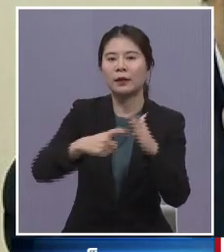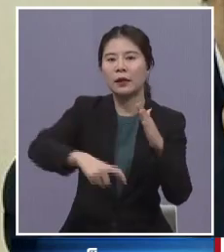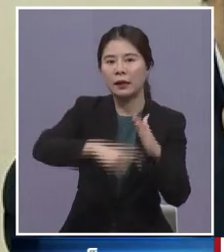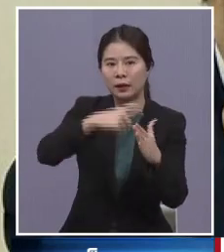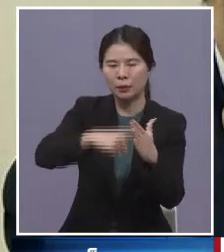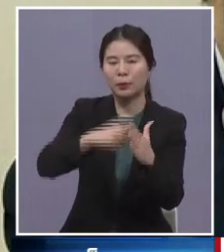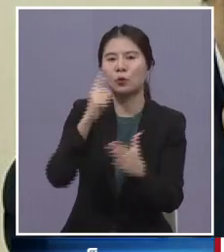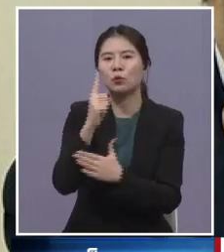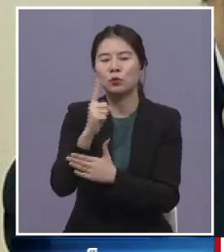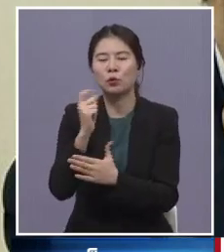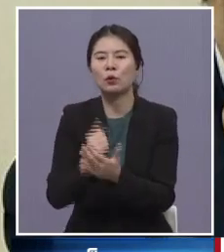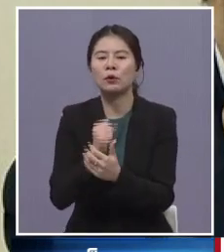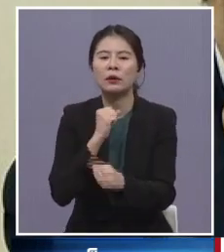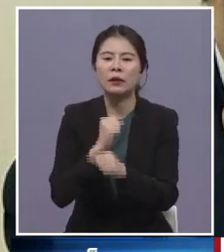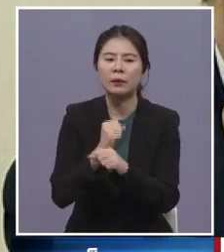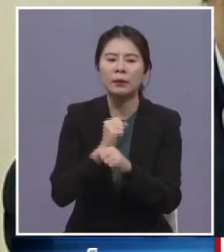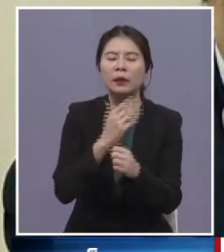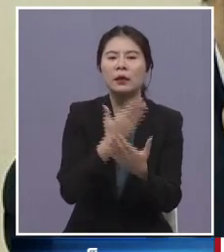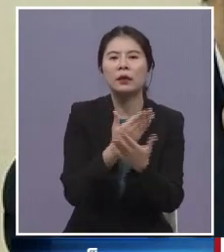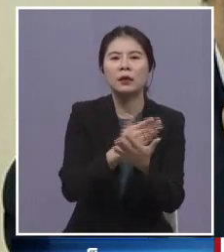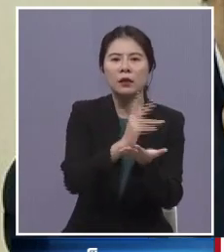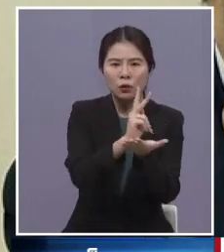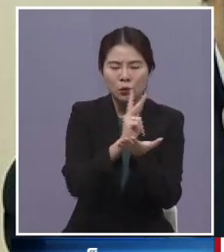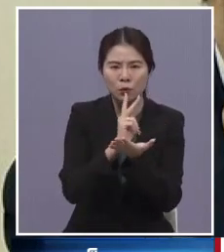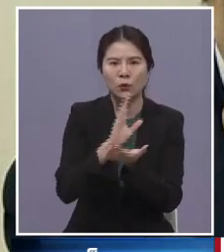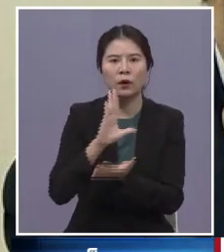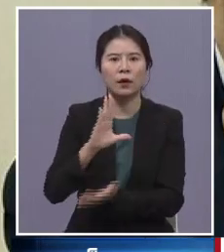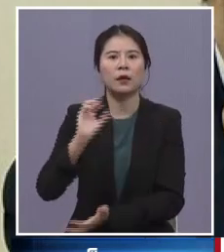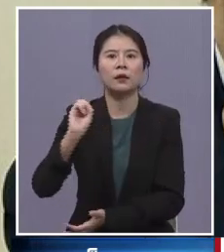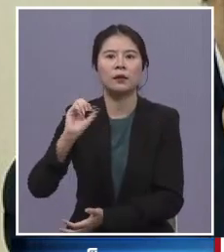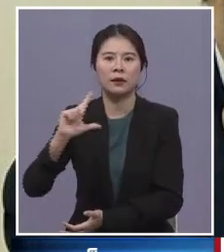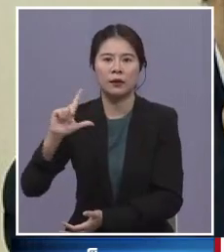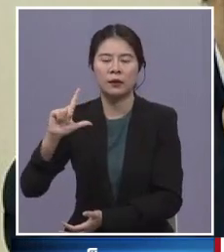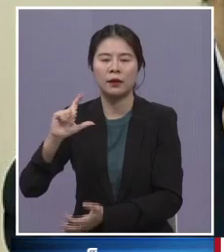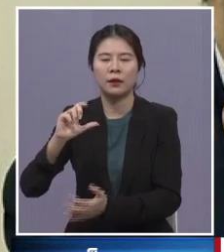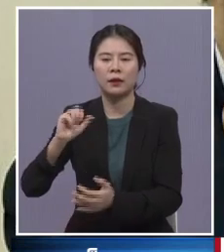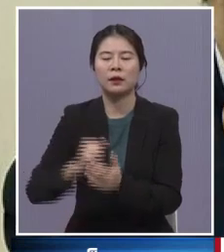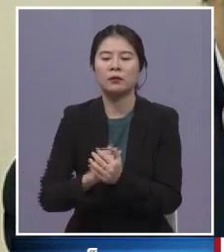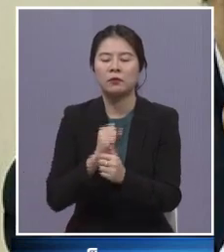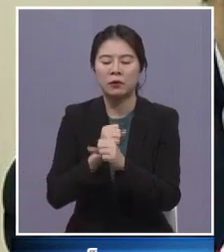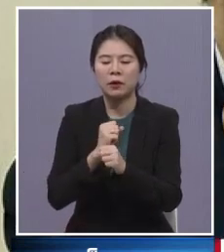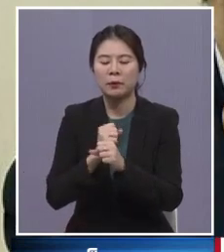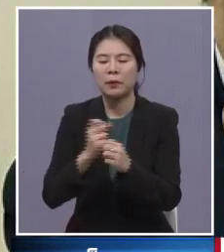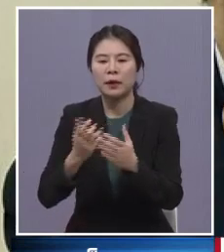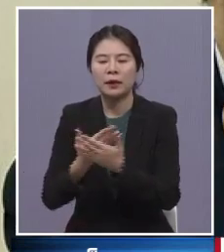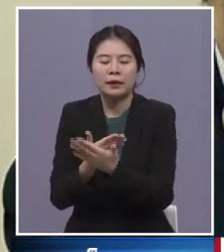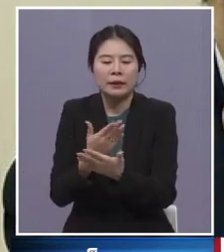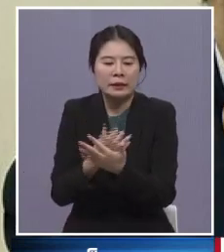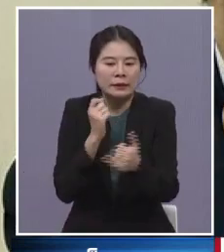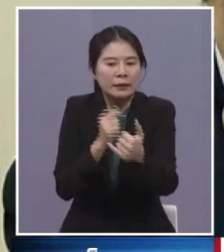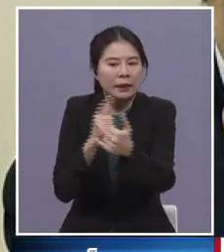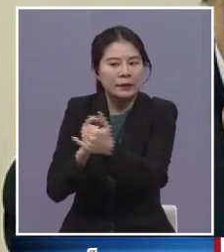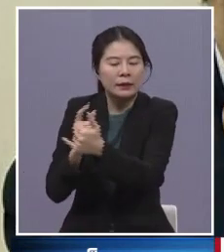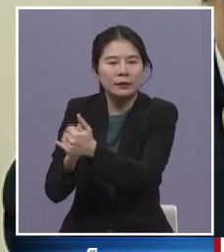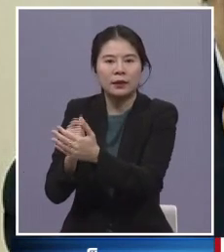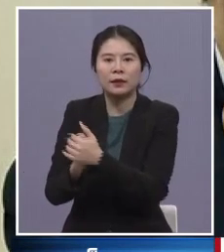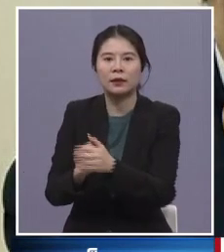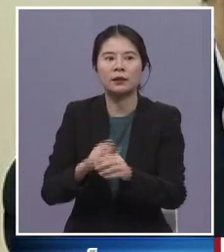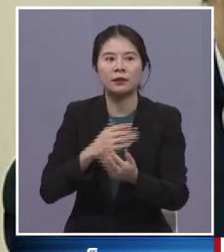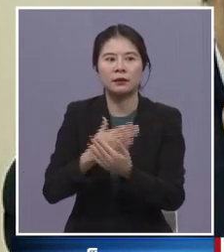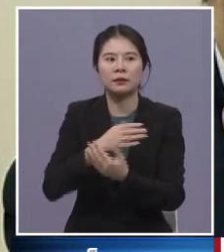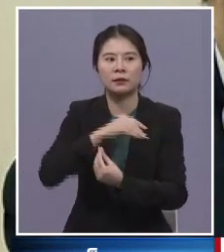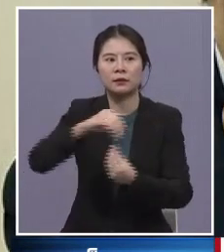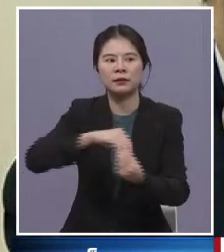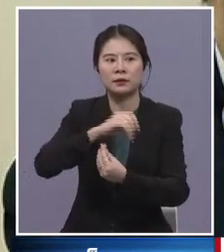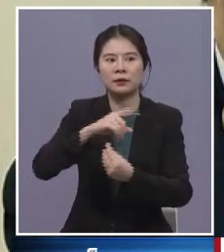จะต้องหนุนเรื่องของการกู้ 500,000 ล้านมาแจกให้ประชาชนเพื่อที่จะแก้วิกฤต GDP ตกต่ำทีนี้คุณสมชัยเนี่ยมอง